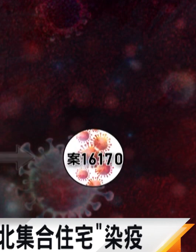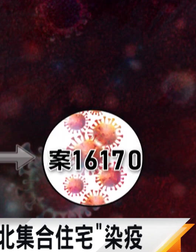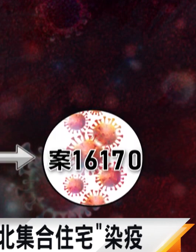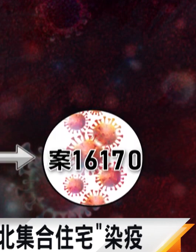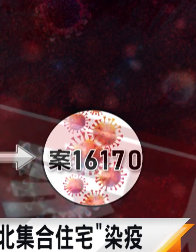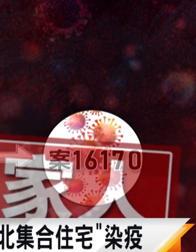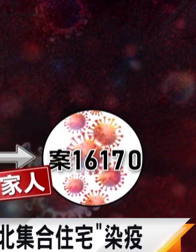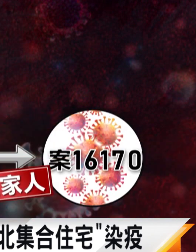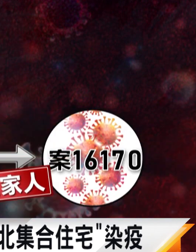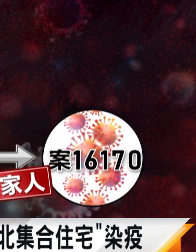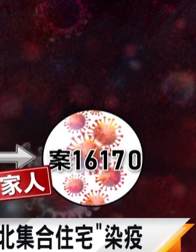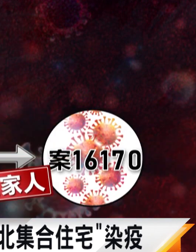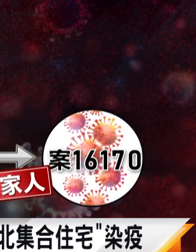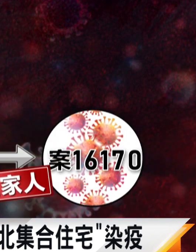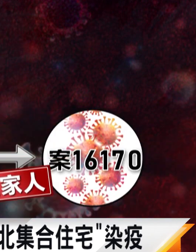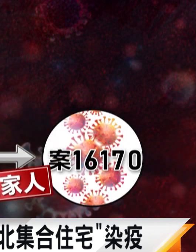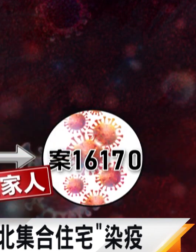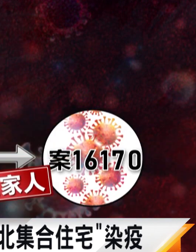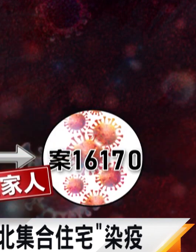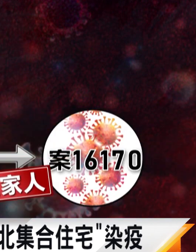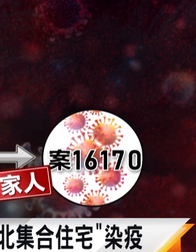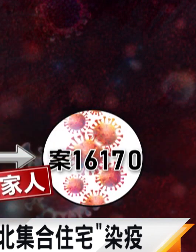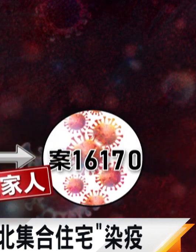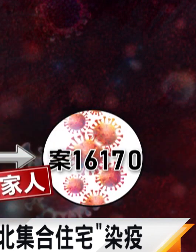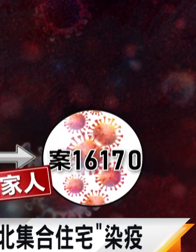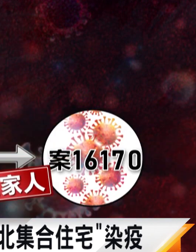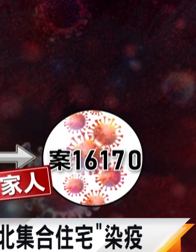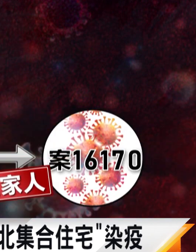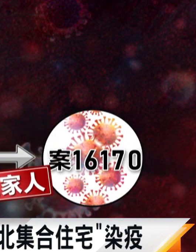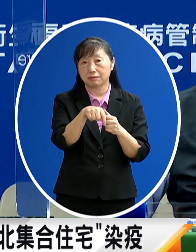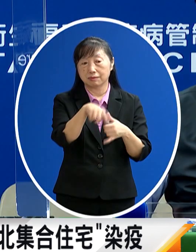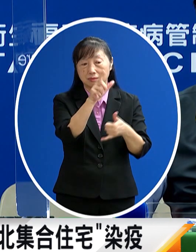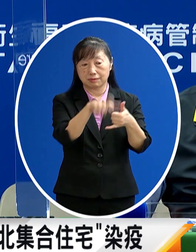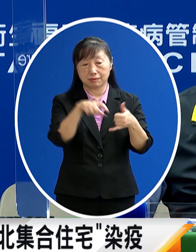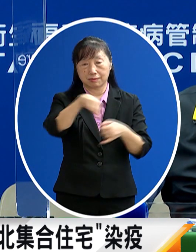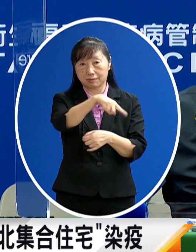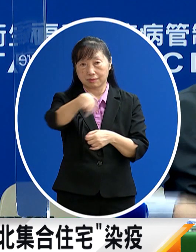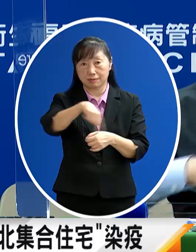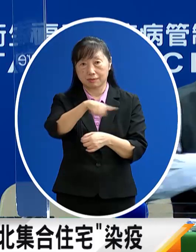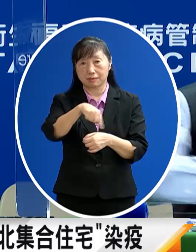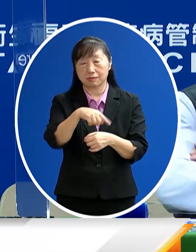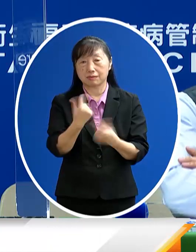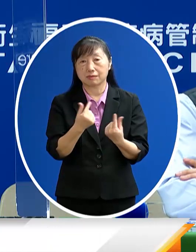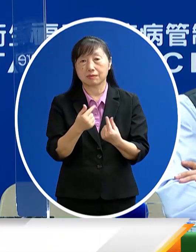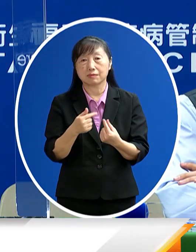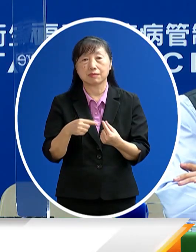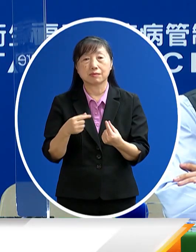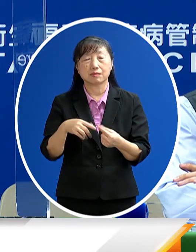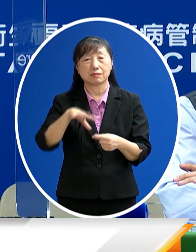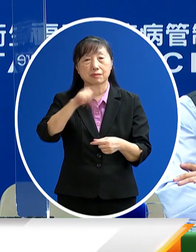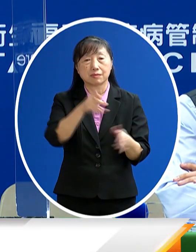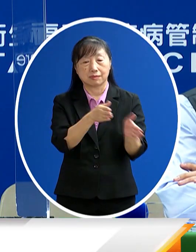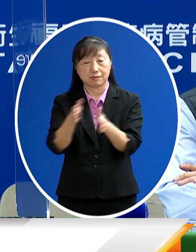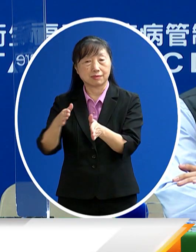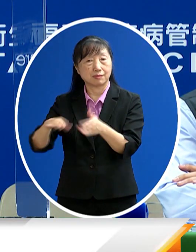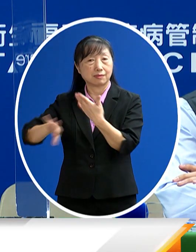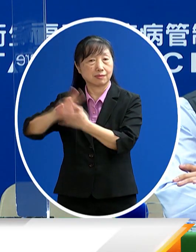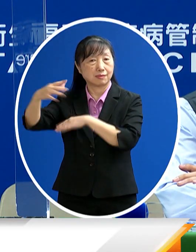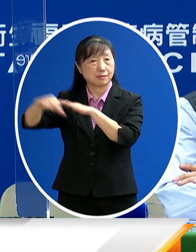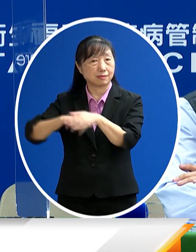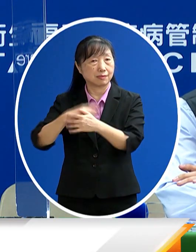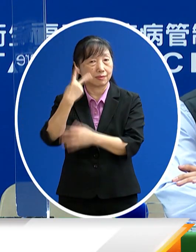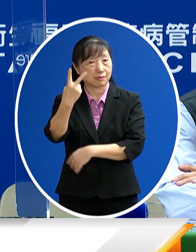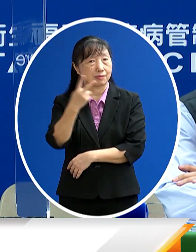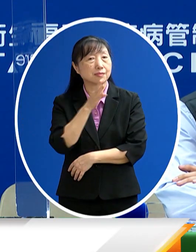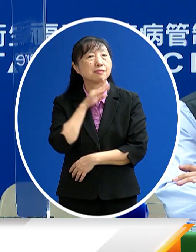是感染源不明，但他已经传染给同住家人。 好，现在讲从境外移入这两例，那这两例